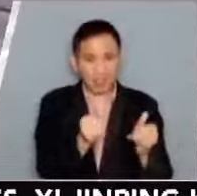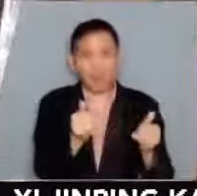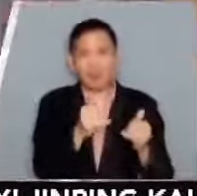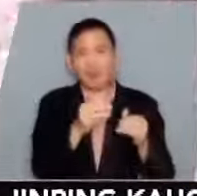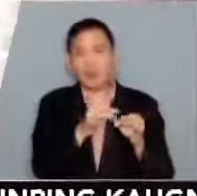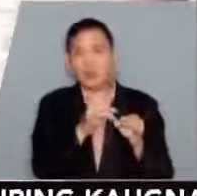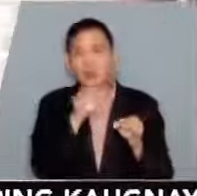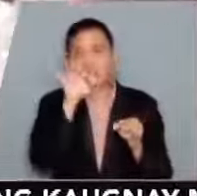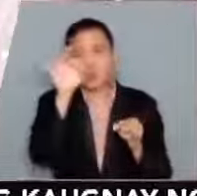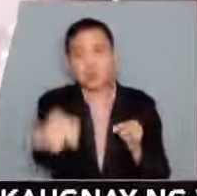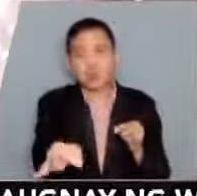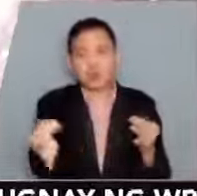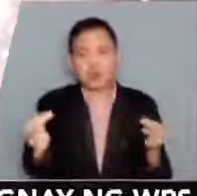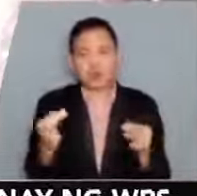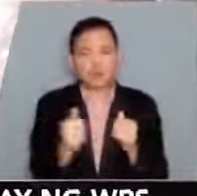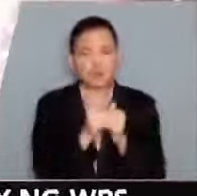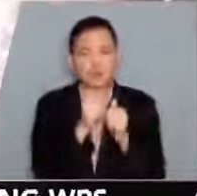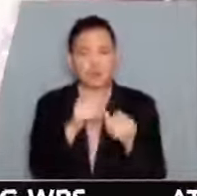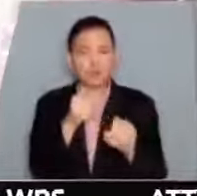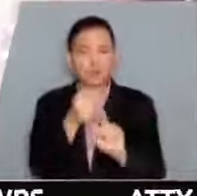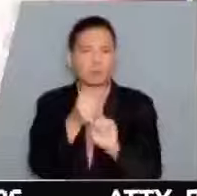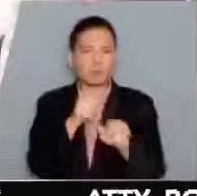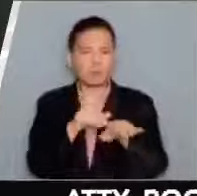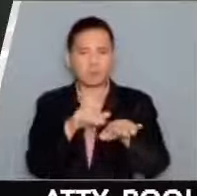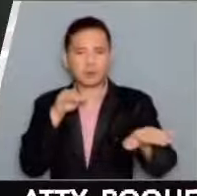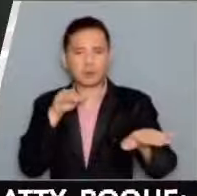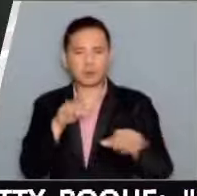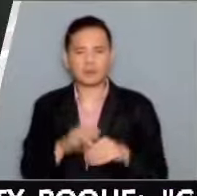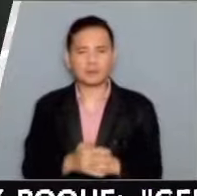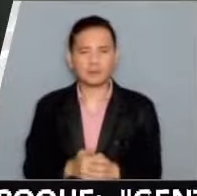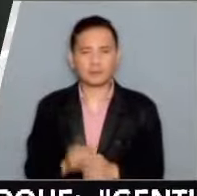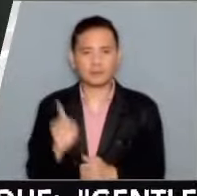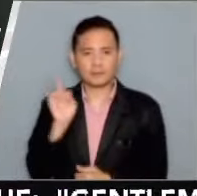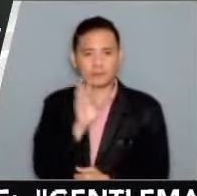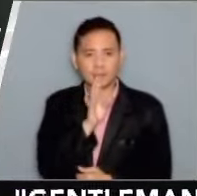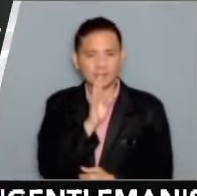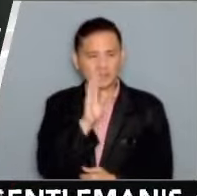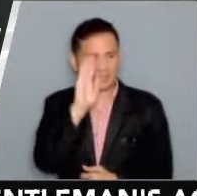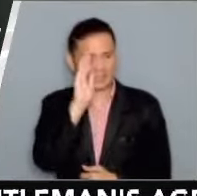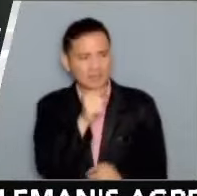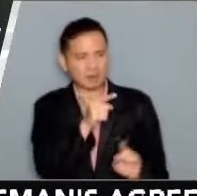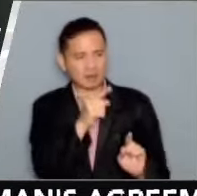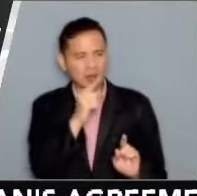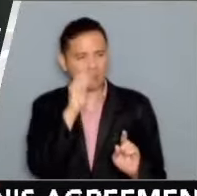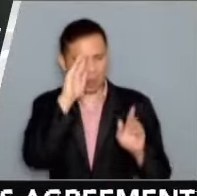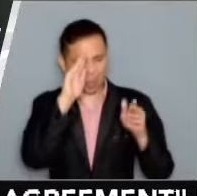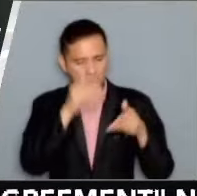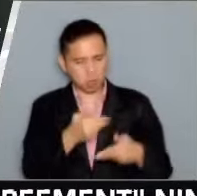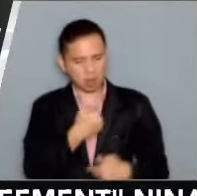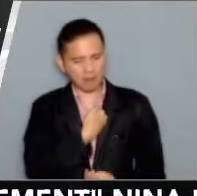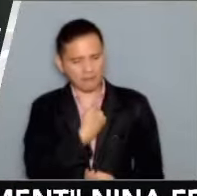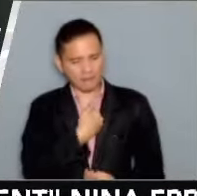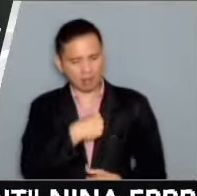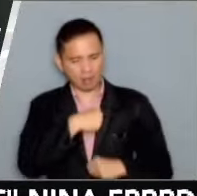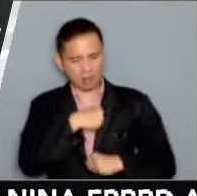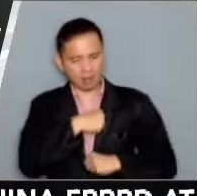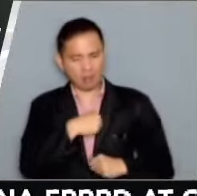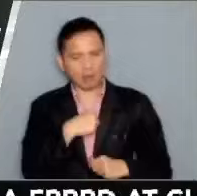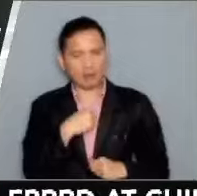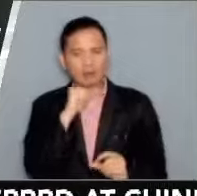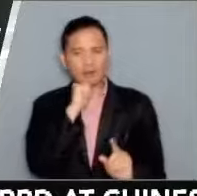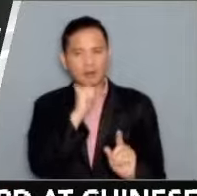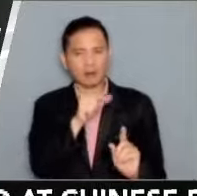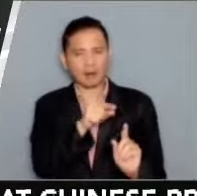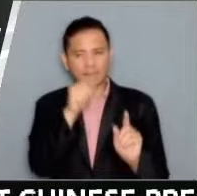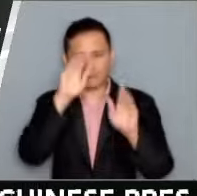Talaga pong masasabi natin na makasarili sila. Hindi nila inintindi yung pong traffic na kanila